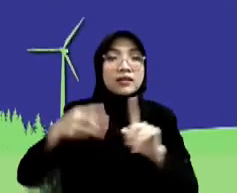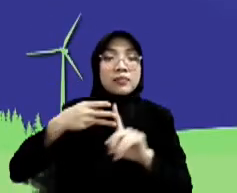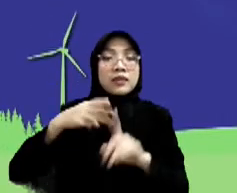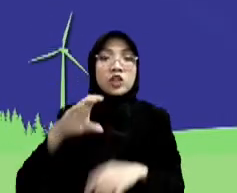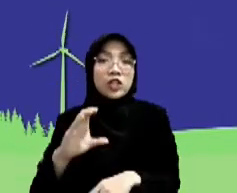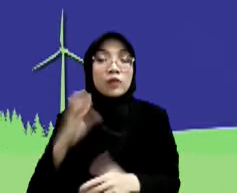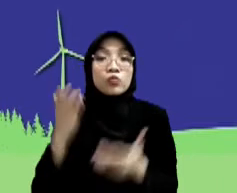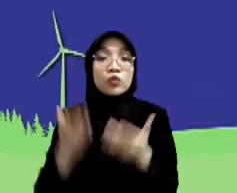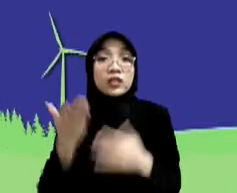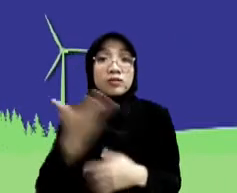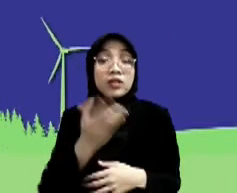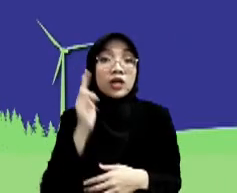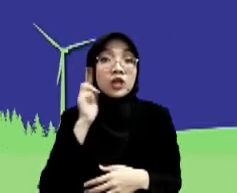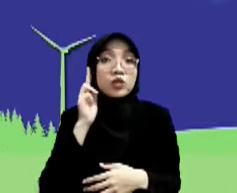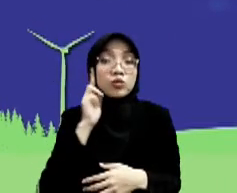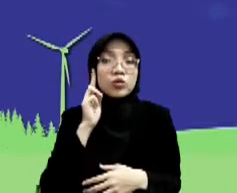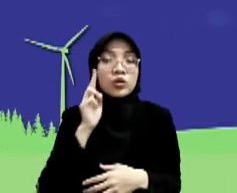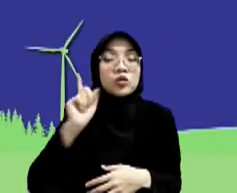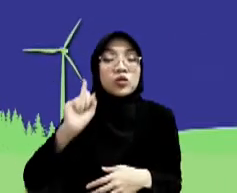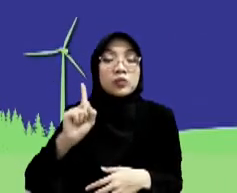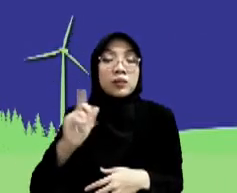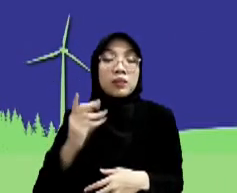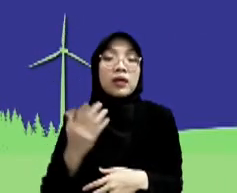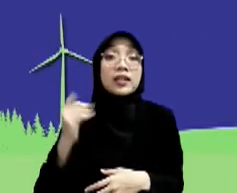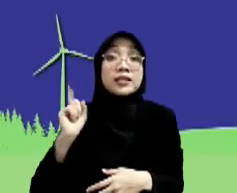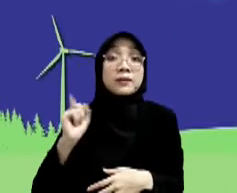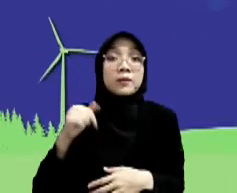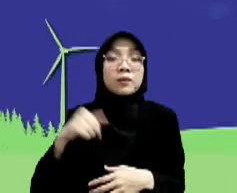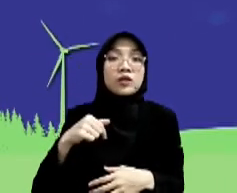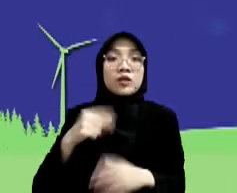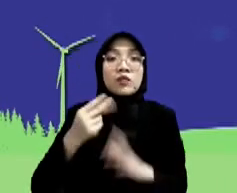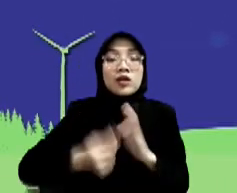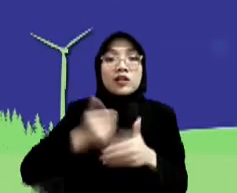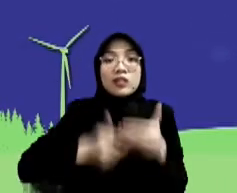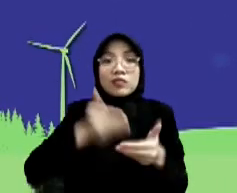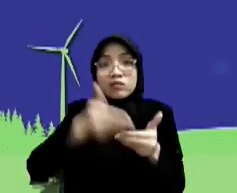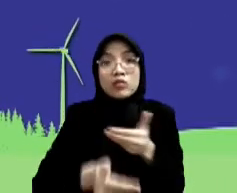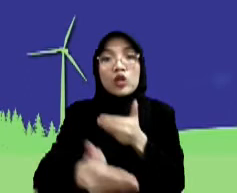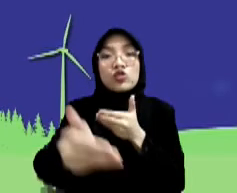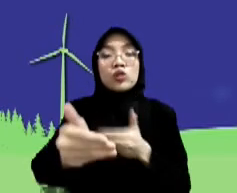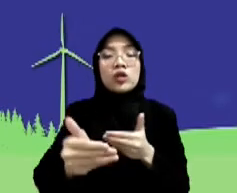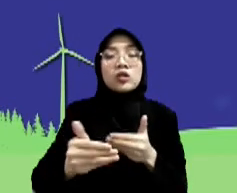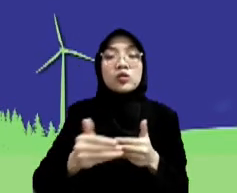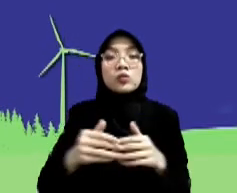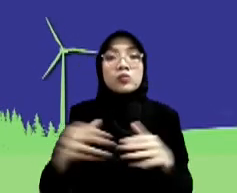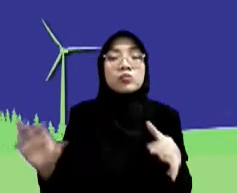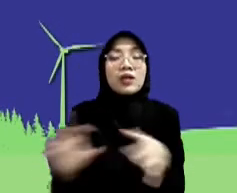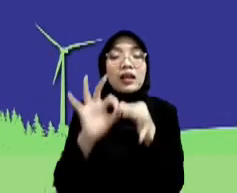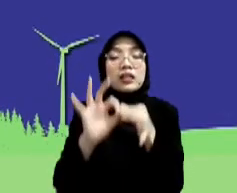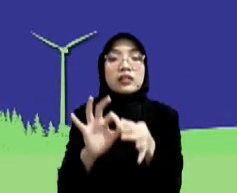mungkin Ibu bisa eh karena kan ini eh eh sustainable Finance ini eh bersentuhan